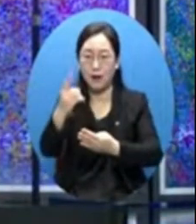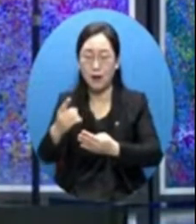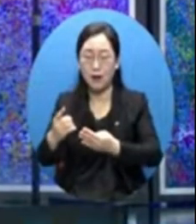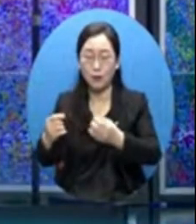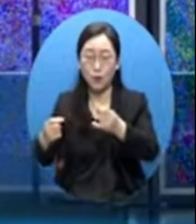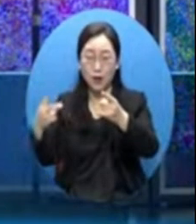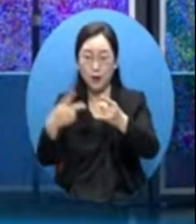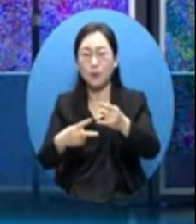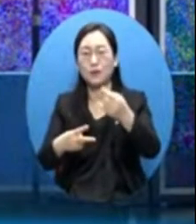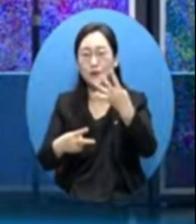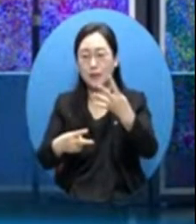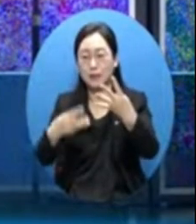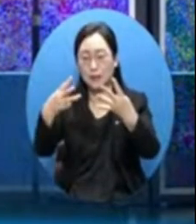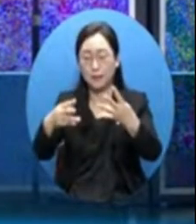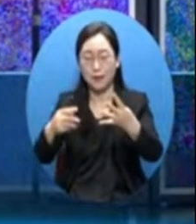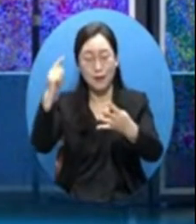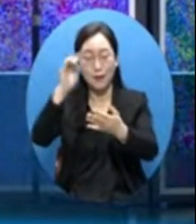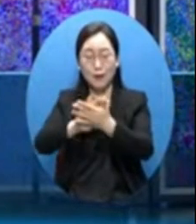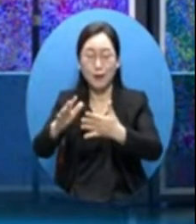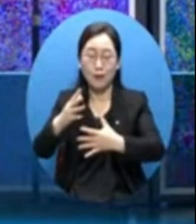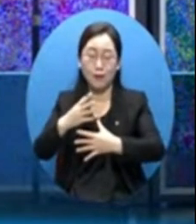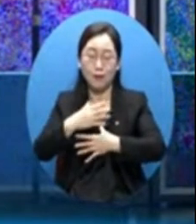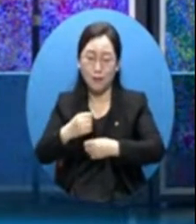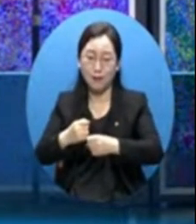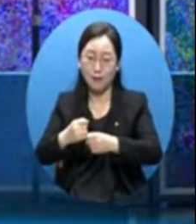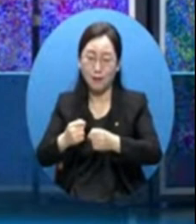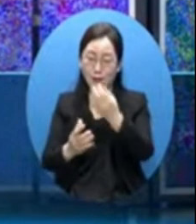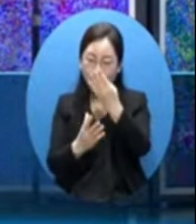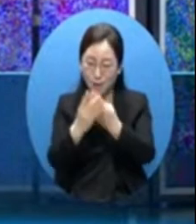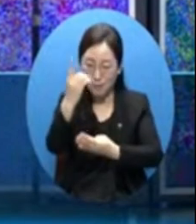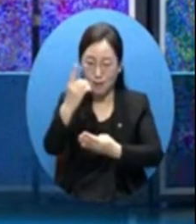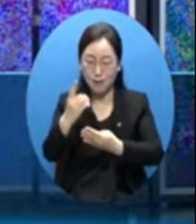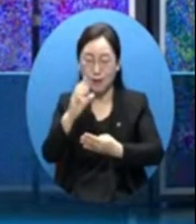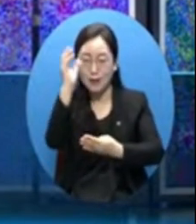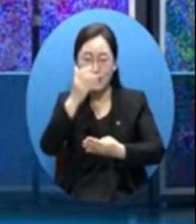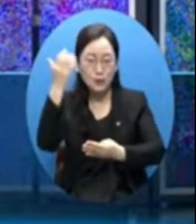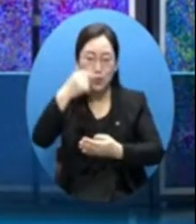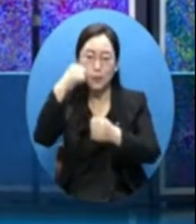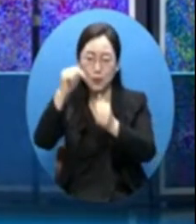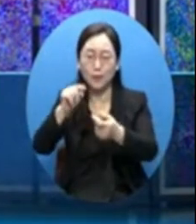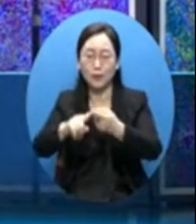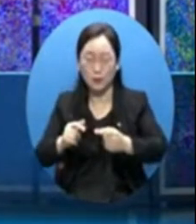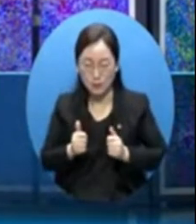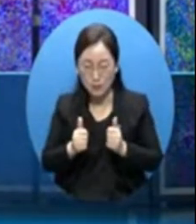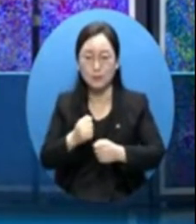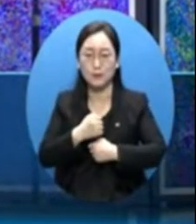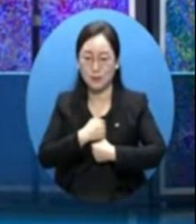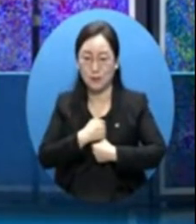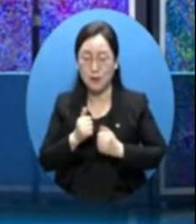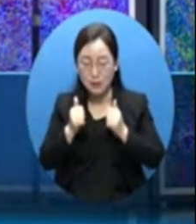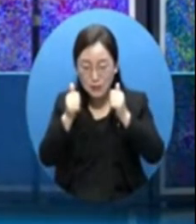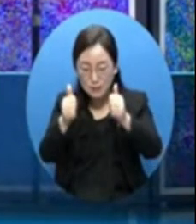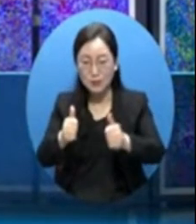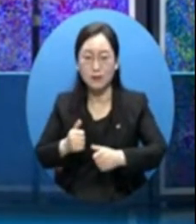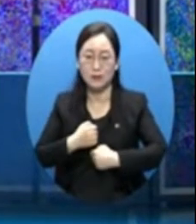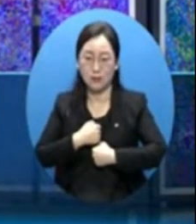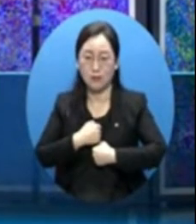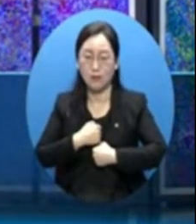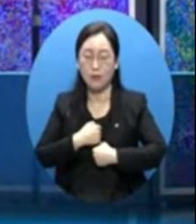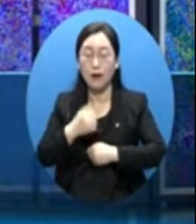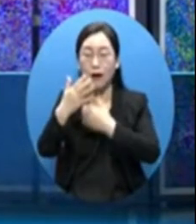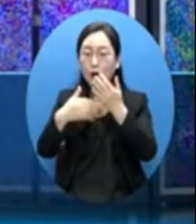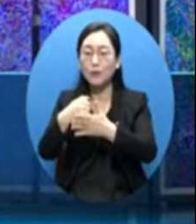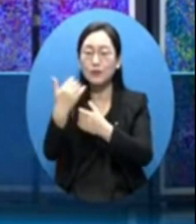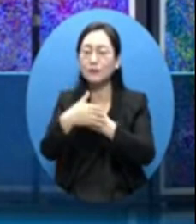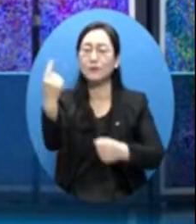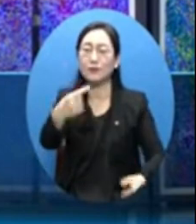3절입니다. 평안에 매는 줄로 성령이 하나 되게 하신 것을 힘써 지키라. 하나 되게 하신 것을 힘써 지키라. 하나가 될 때 하나님의 은혜가